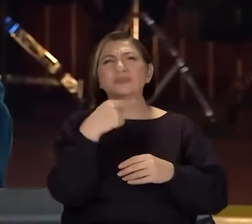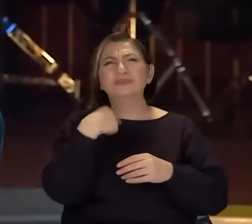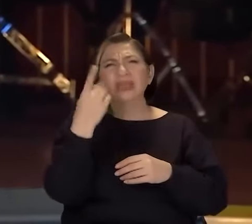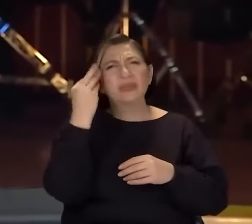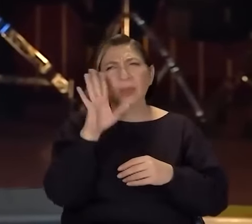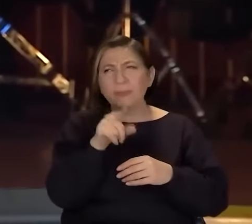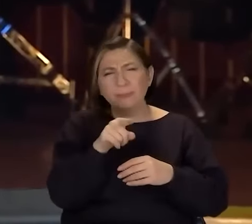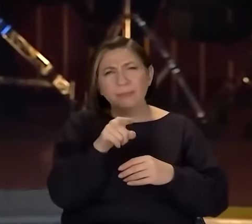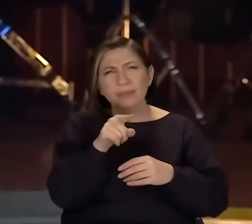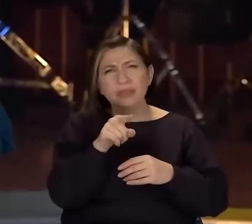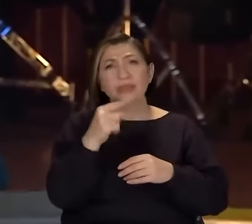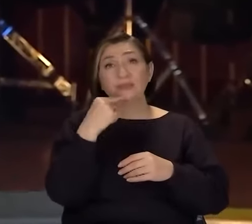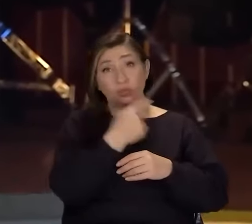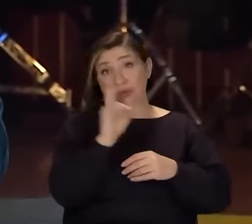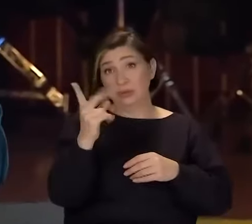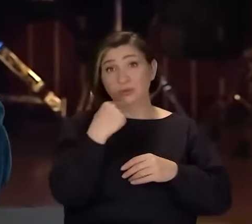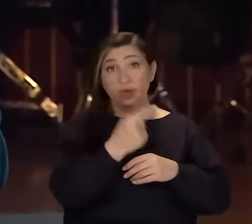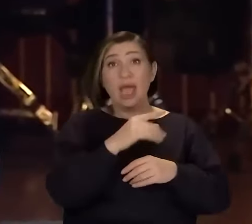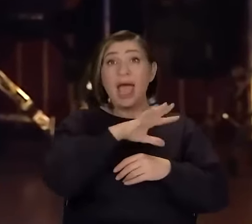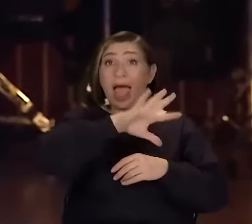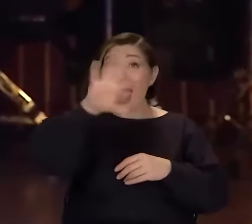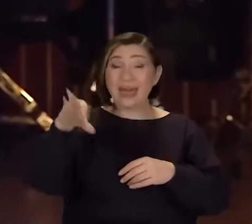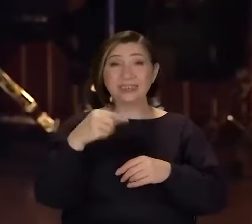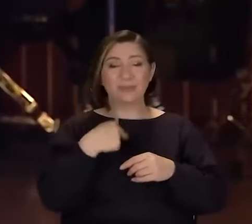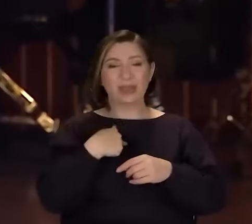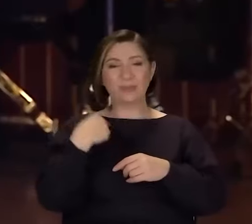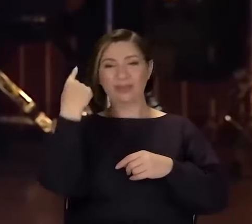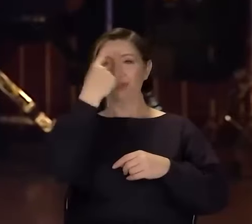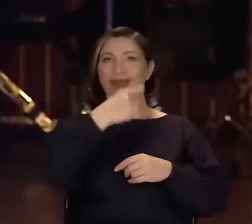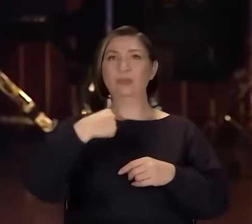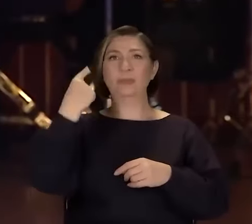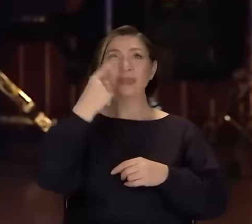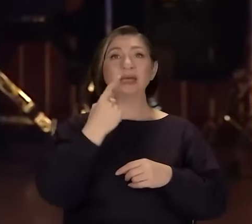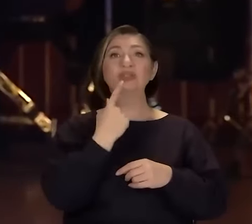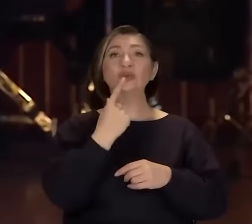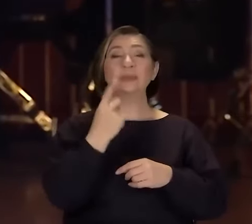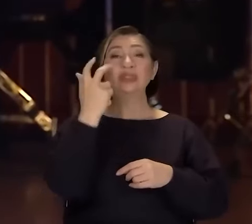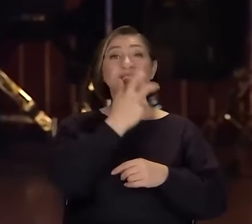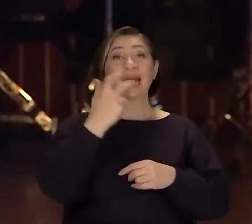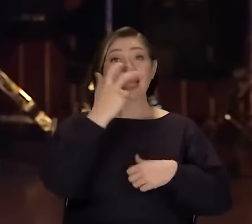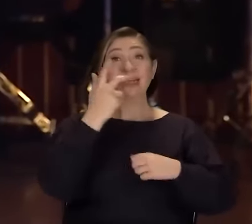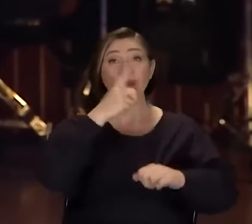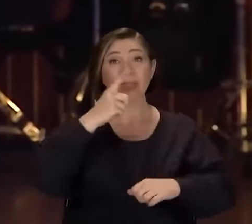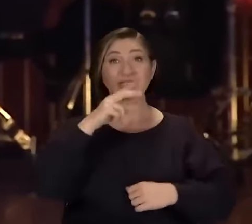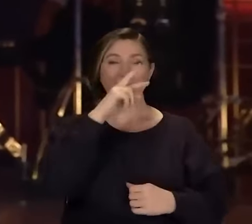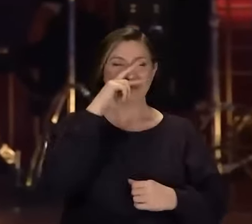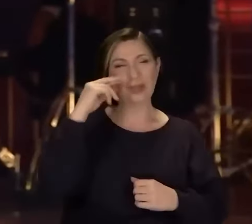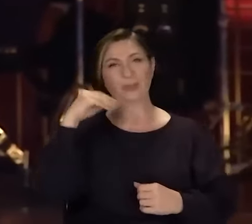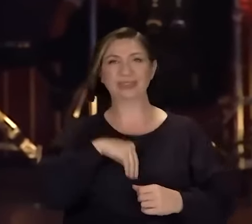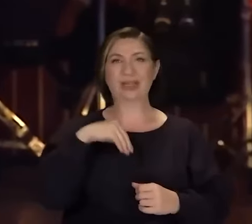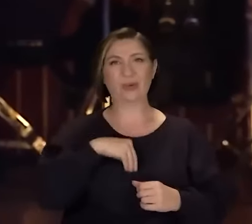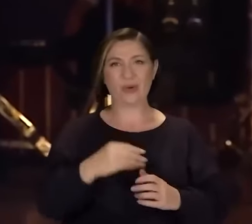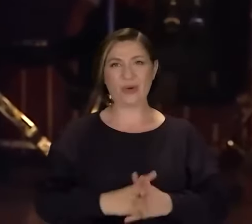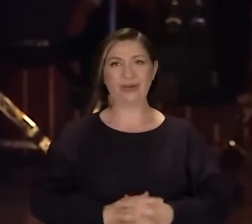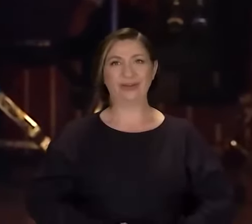da anlamıyorum. Diyorsun ki herkes beni tipimden ve söylediğim şarkılardan dolayı çapkın